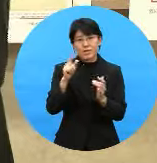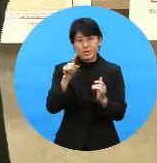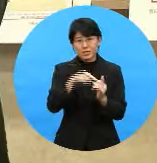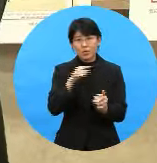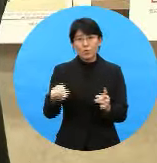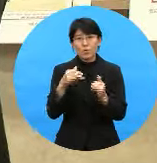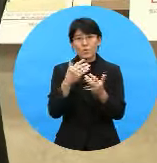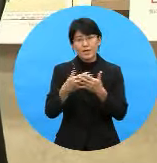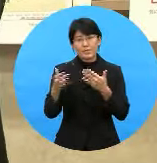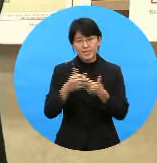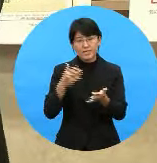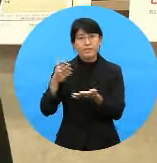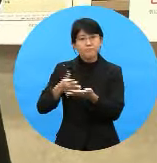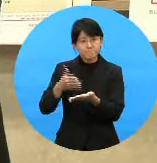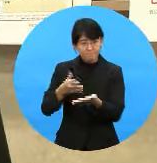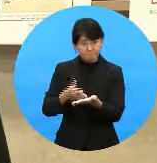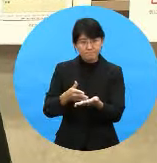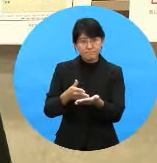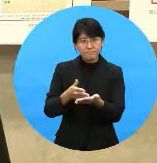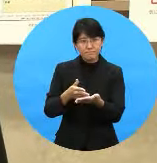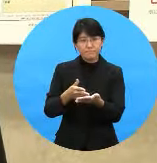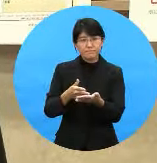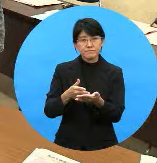の体験が語られました。